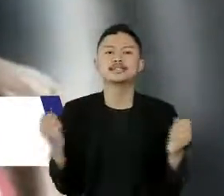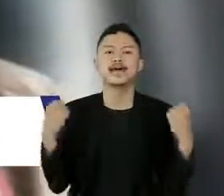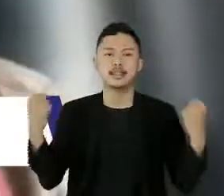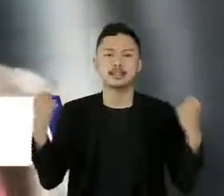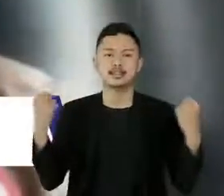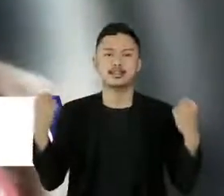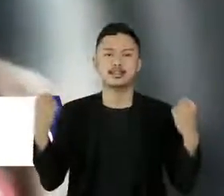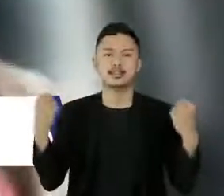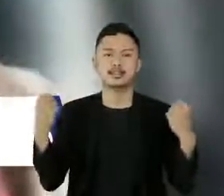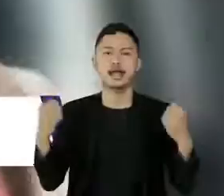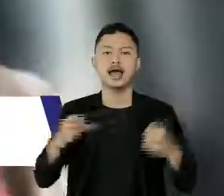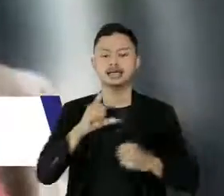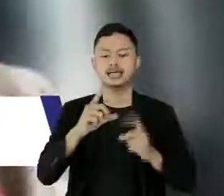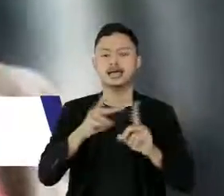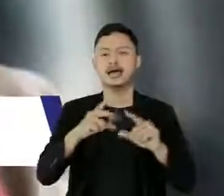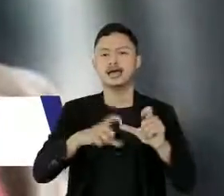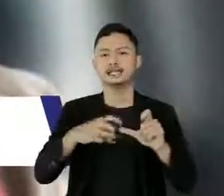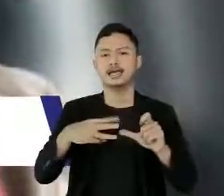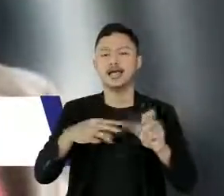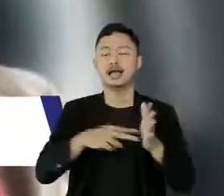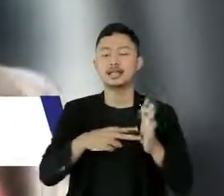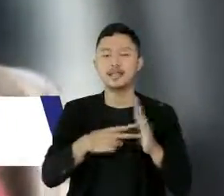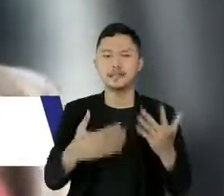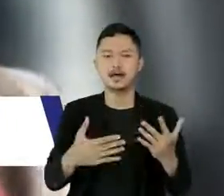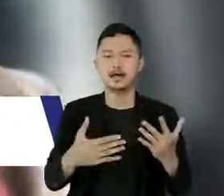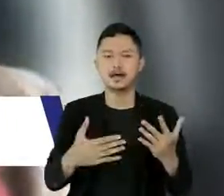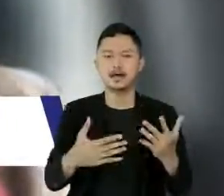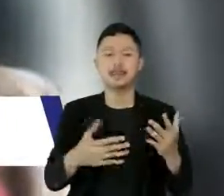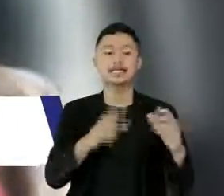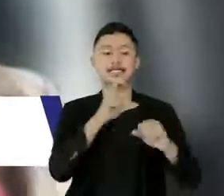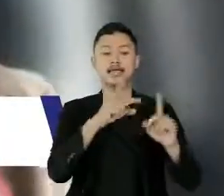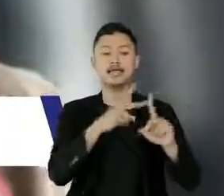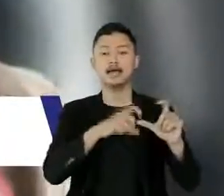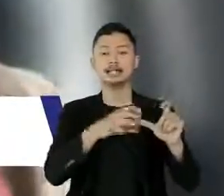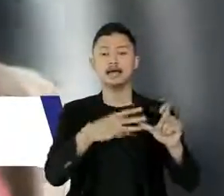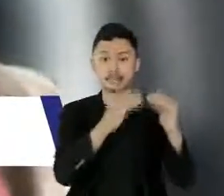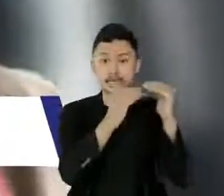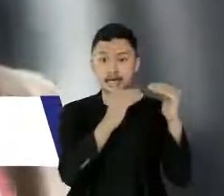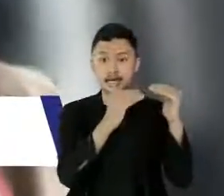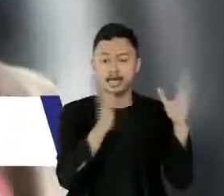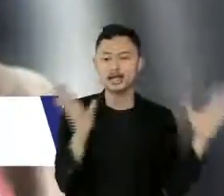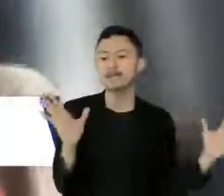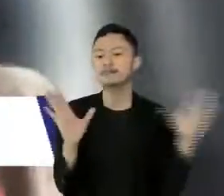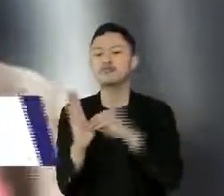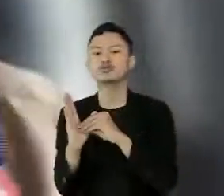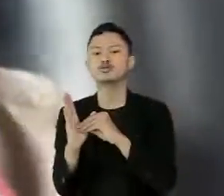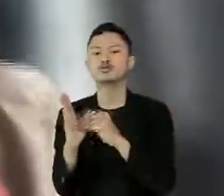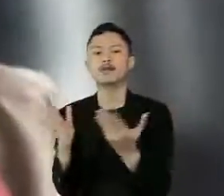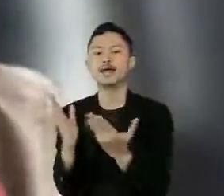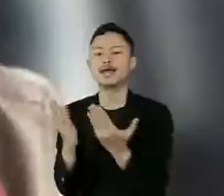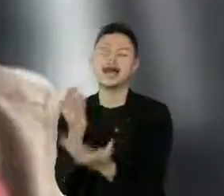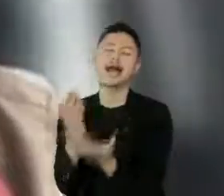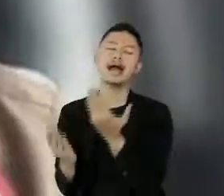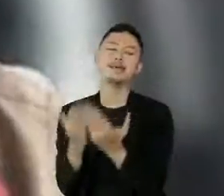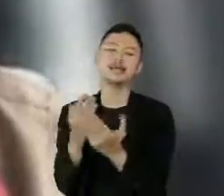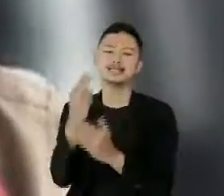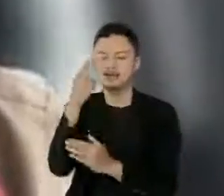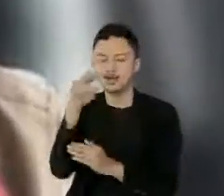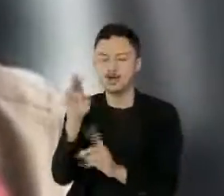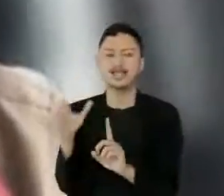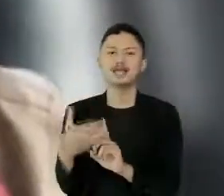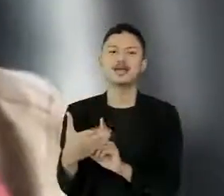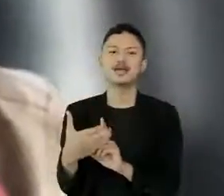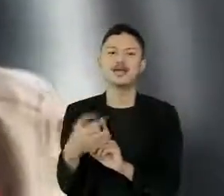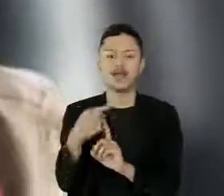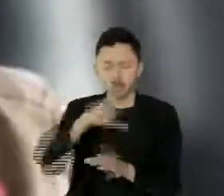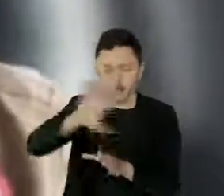kita sertifikasi dan kita integrasikan ke Peduli Lindungi. Dan kita akan terus mensosialisasikan